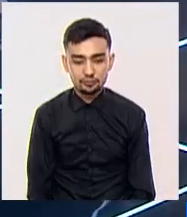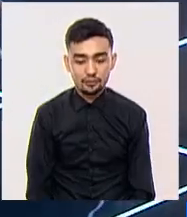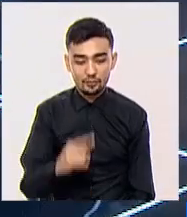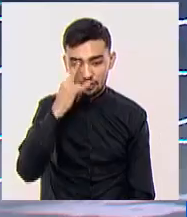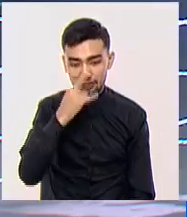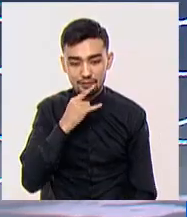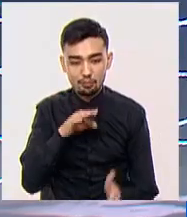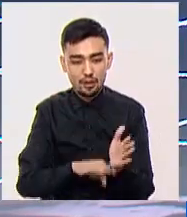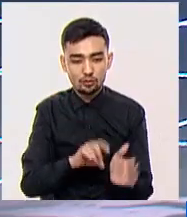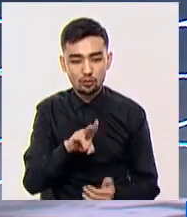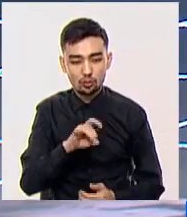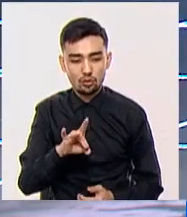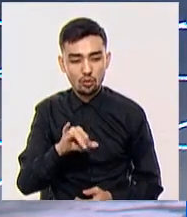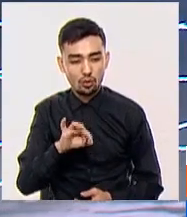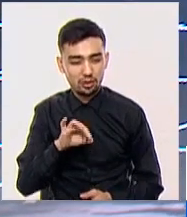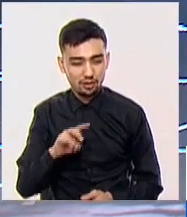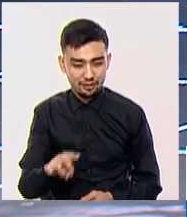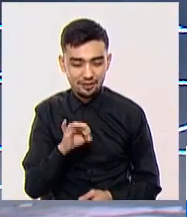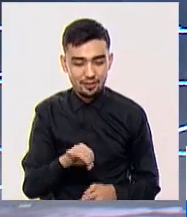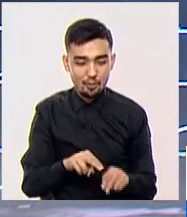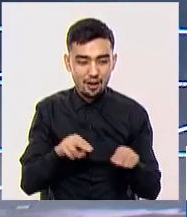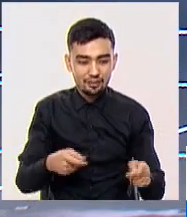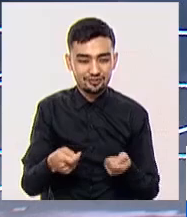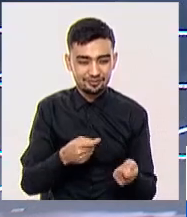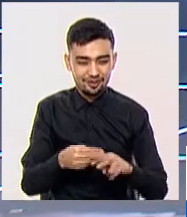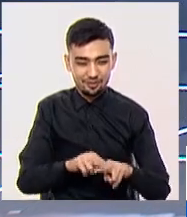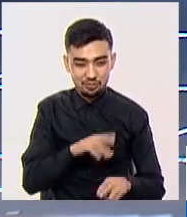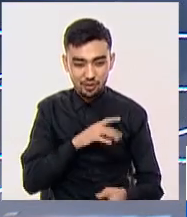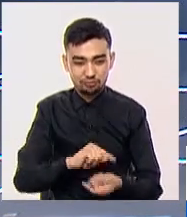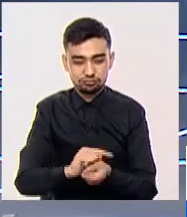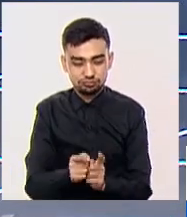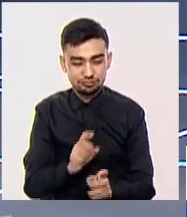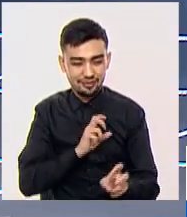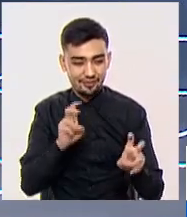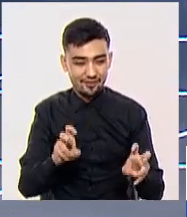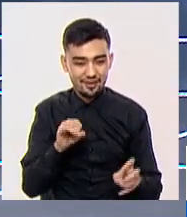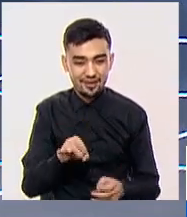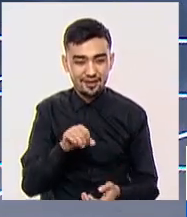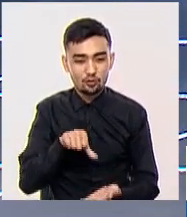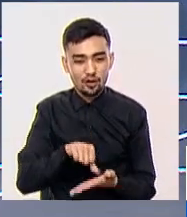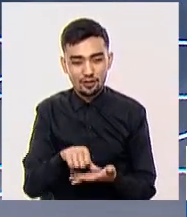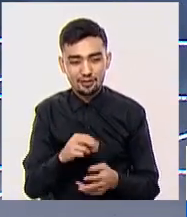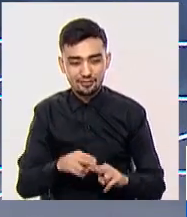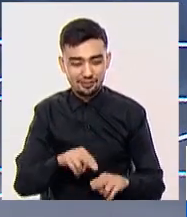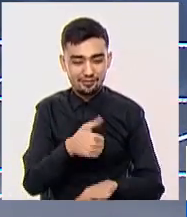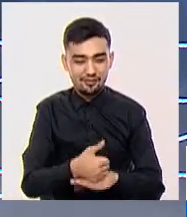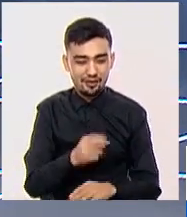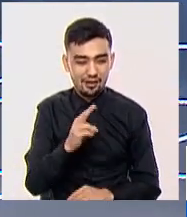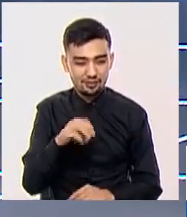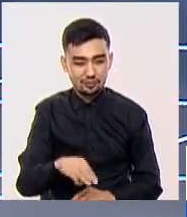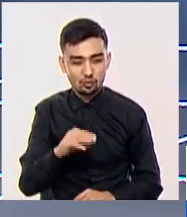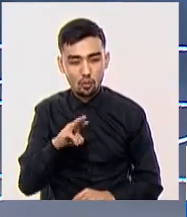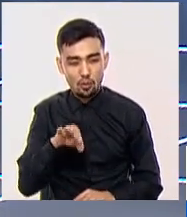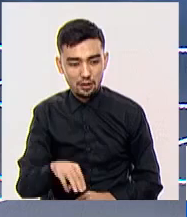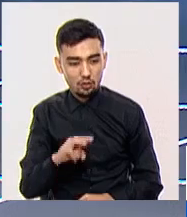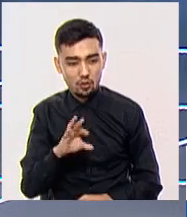Казахстан без Нуротана. Правящая партия переживает трансформацию. Сегодня на съезде ее участники во главе с председателем Касым-Жомартом